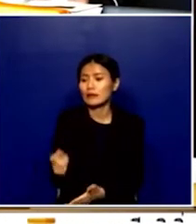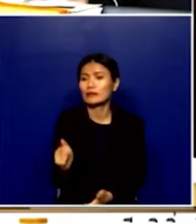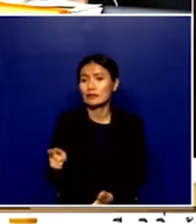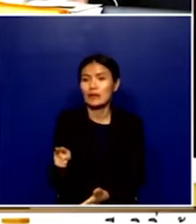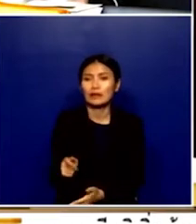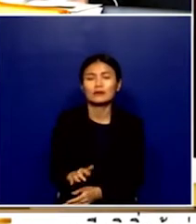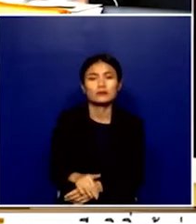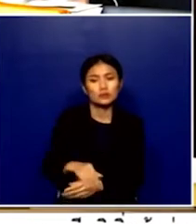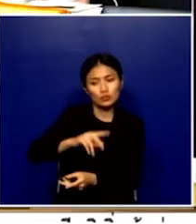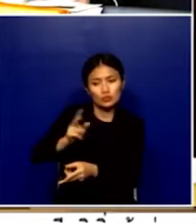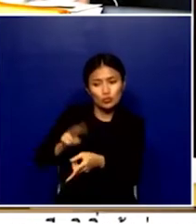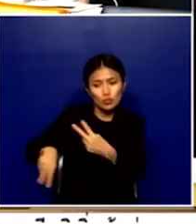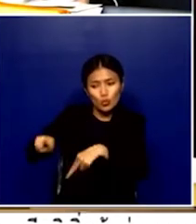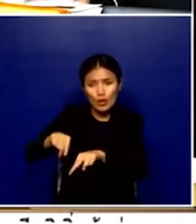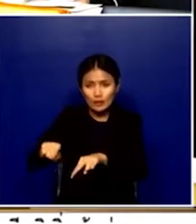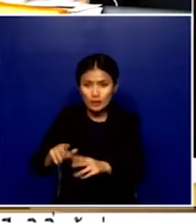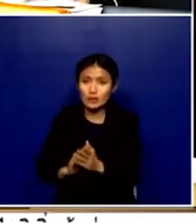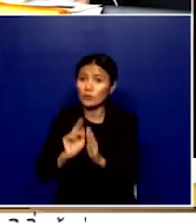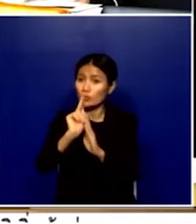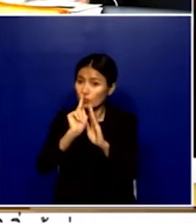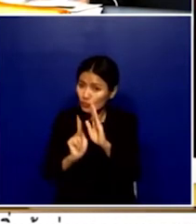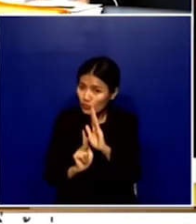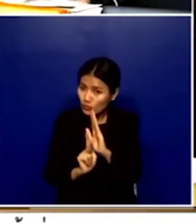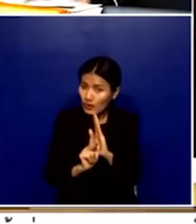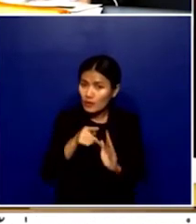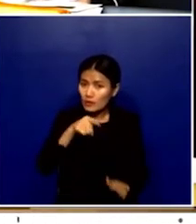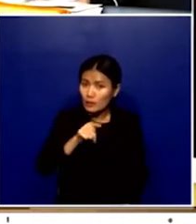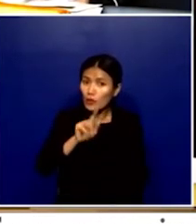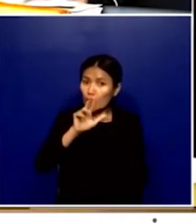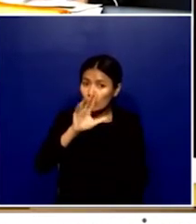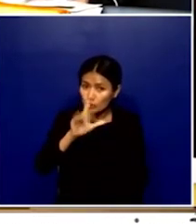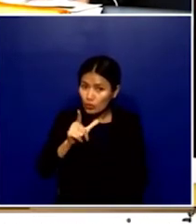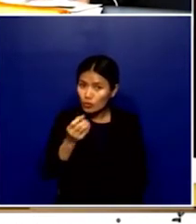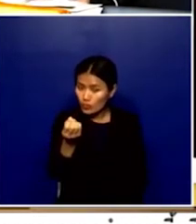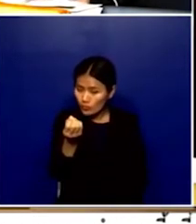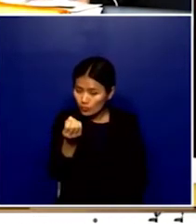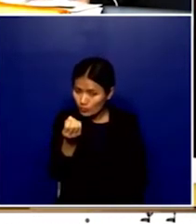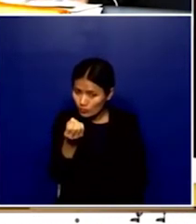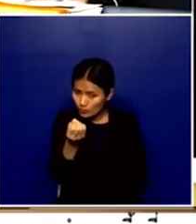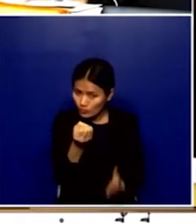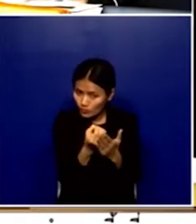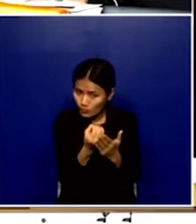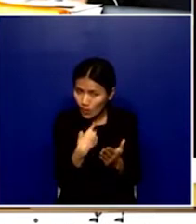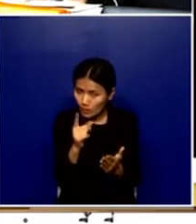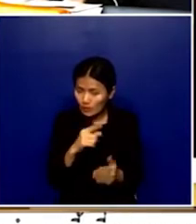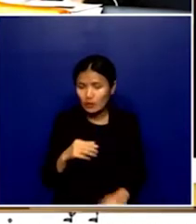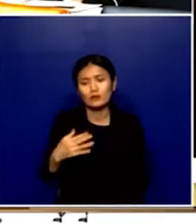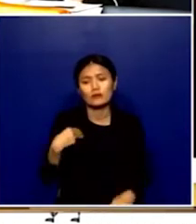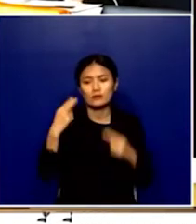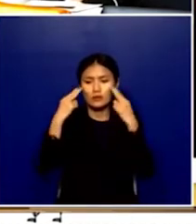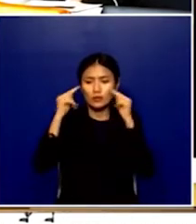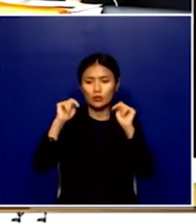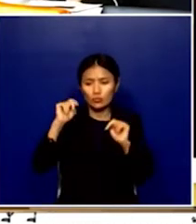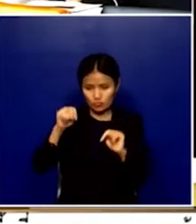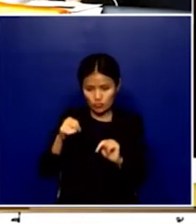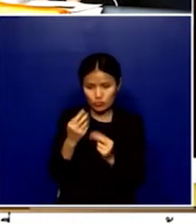หมายป.พ.กำหนดให้รบทัสนได้ไมเกิน 3 พัเพราฉะนั้นตรงนี้ไม่มีคำถามแล้นะคะ